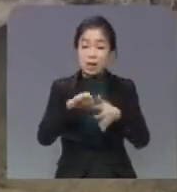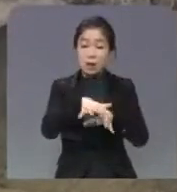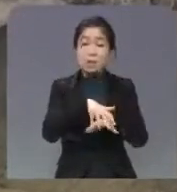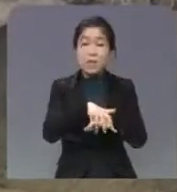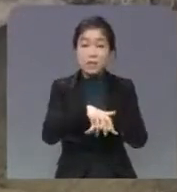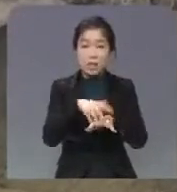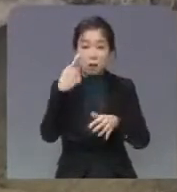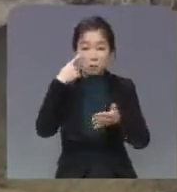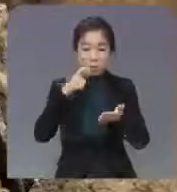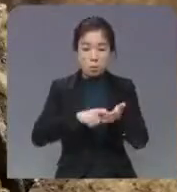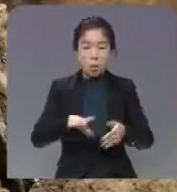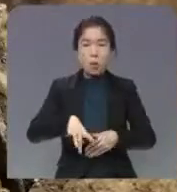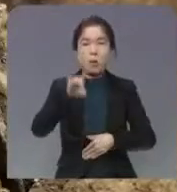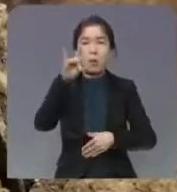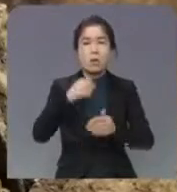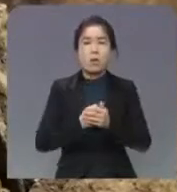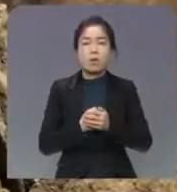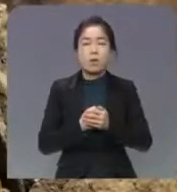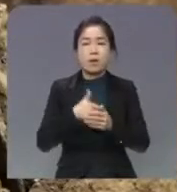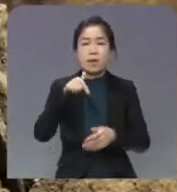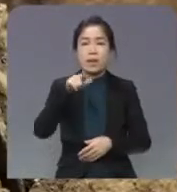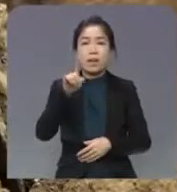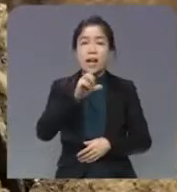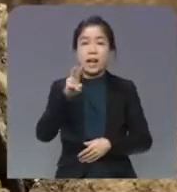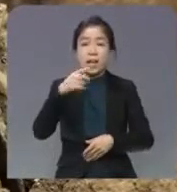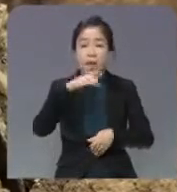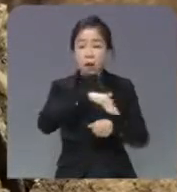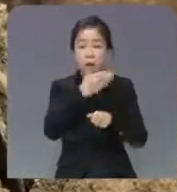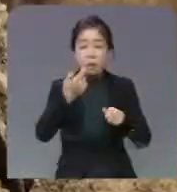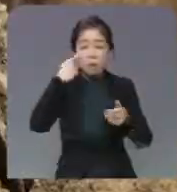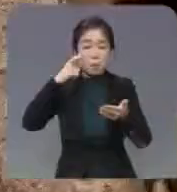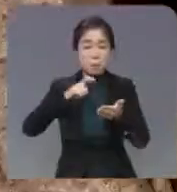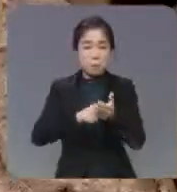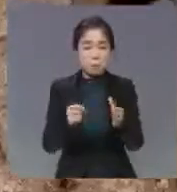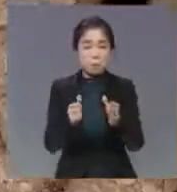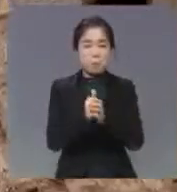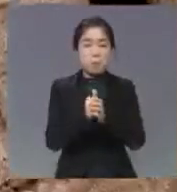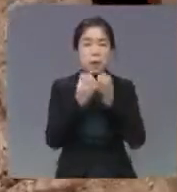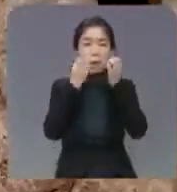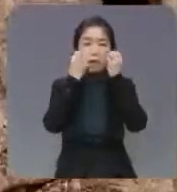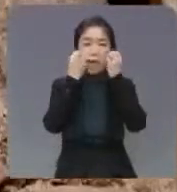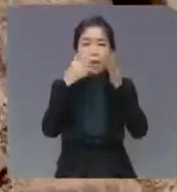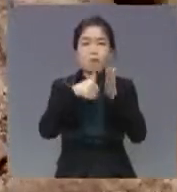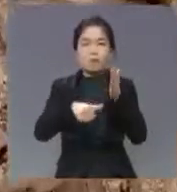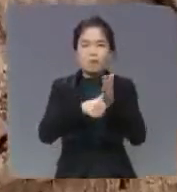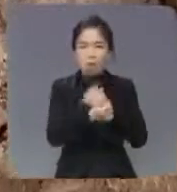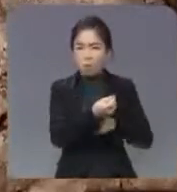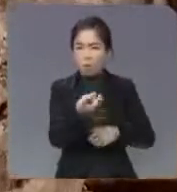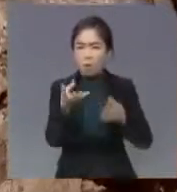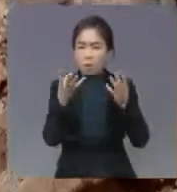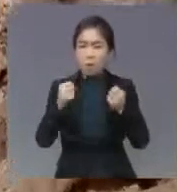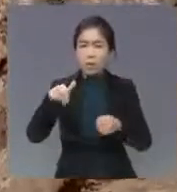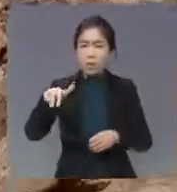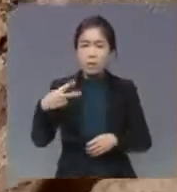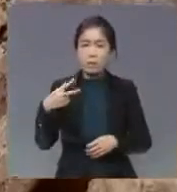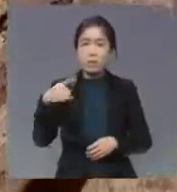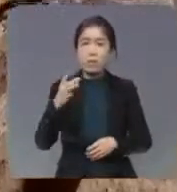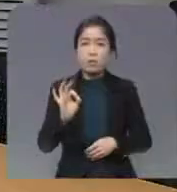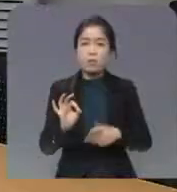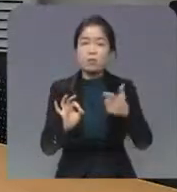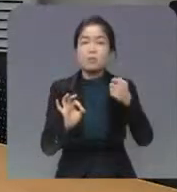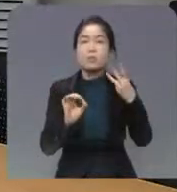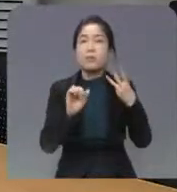것도 처음입니다. 가야 고분 발굴에서 흔치 않은 새로운 유물이 쏟아진 교동